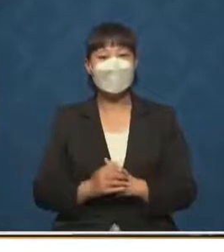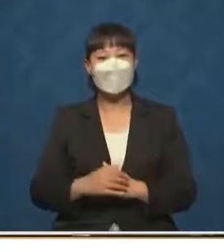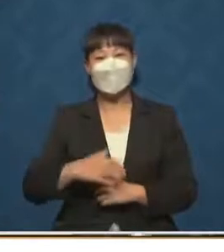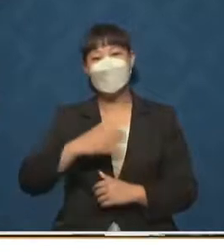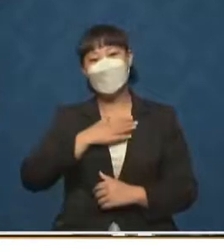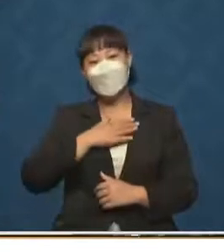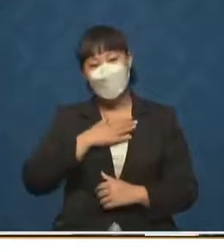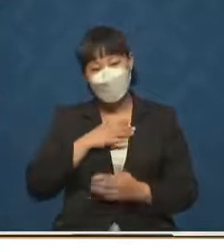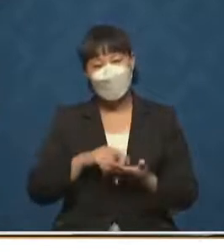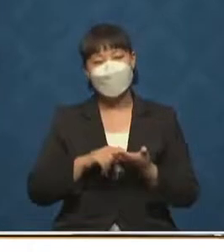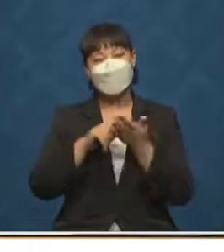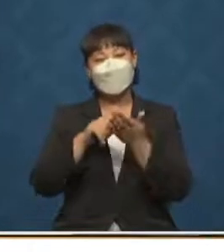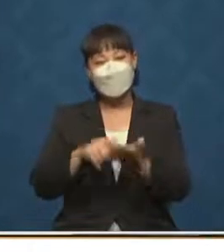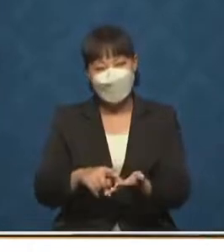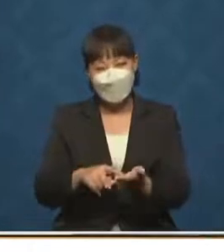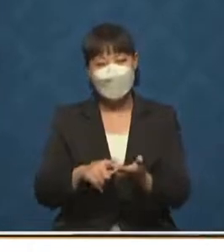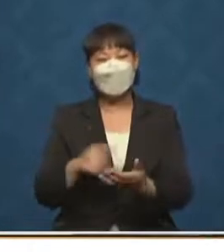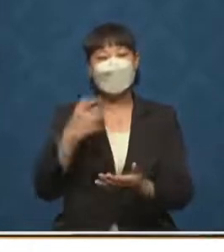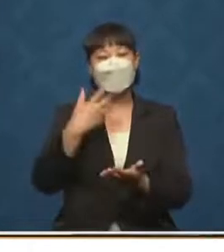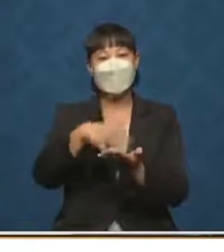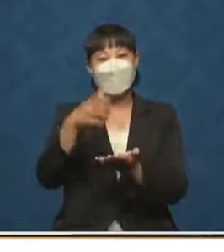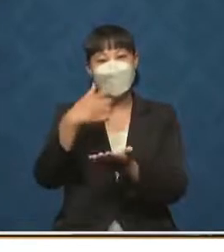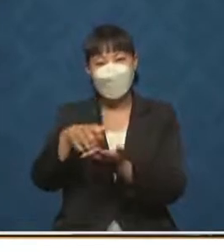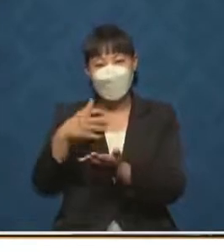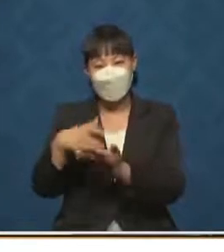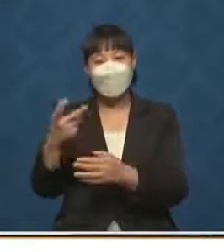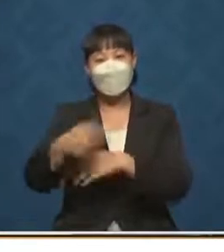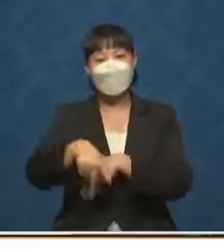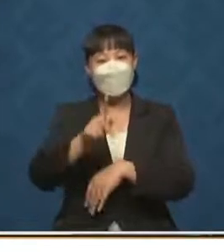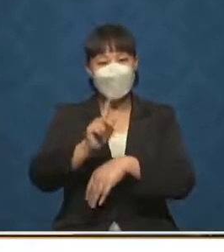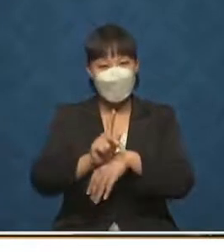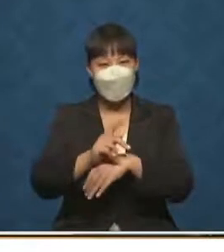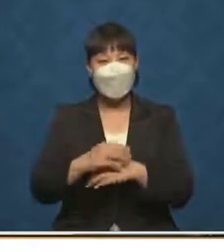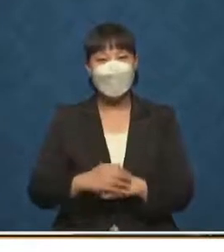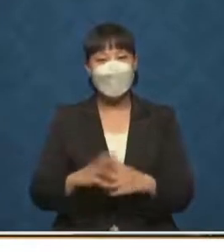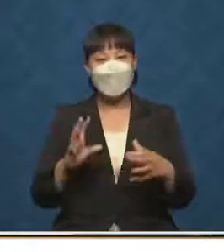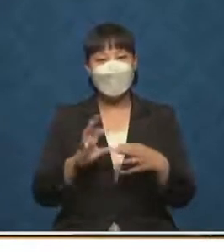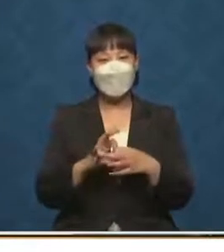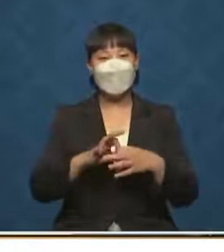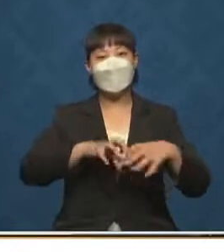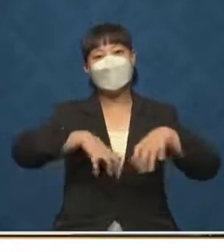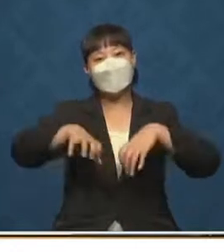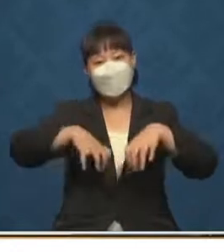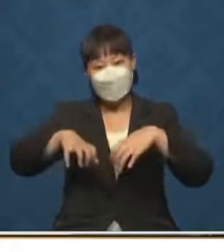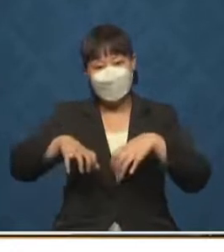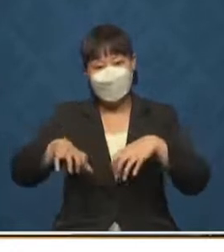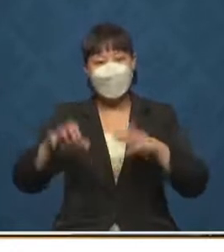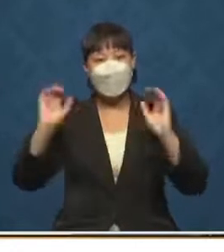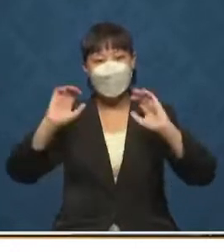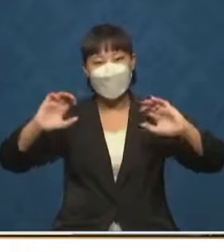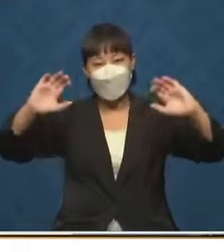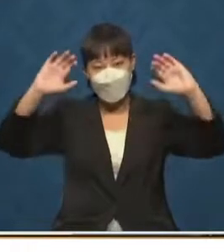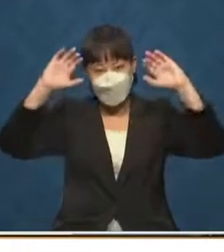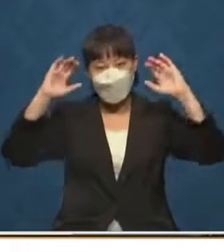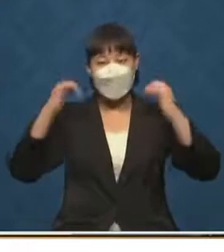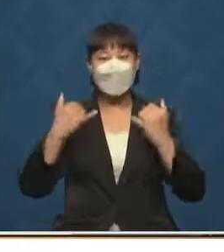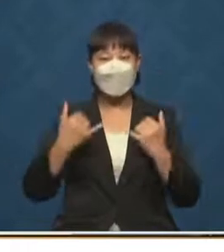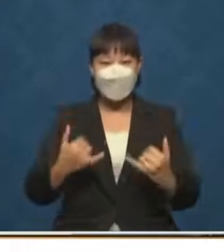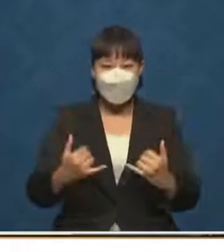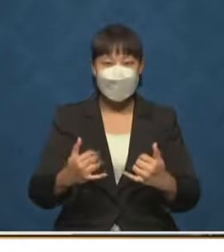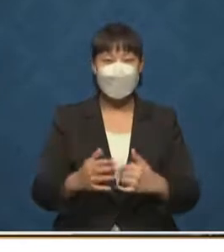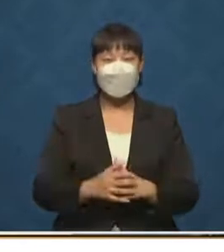ได้นำเสนอนำเรจนำป stereo siempreก็คืัเรื่องของการบริหารงานขามรัฐบาลนี้ที่มีแต่เรื่องของการ